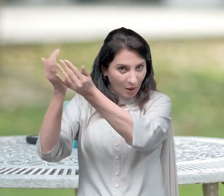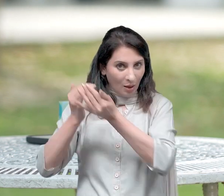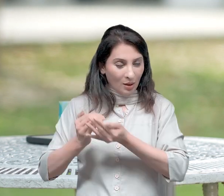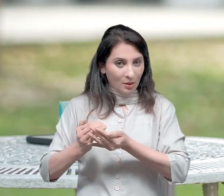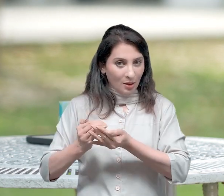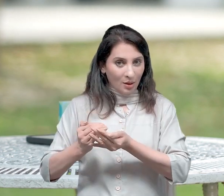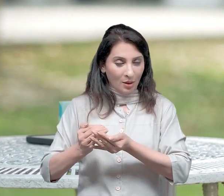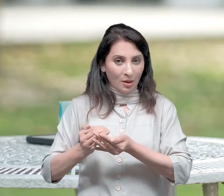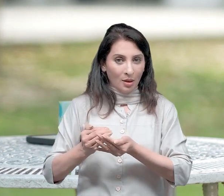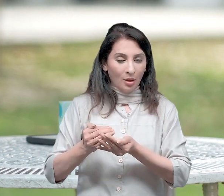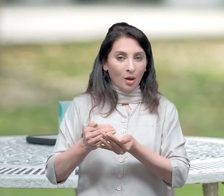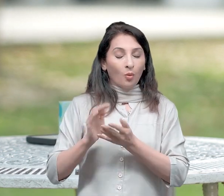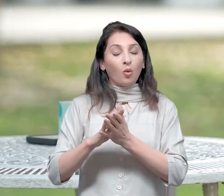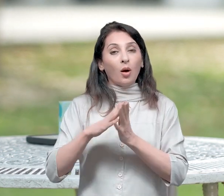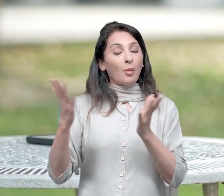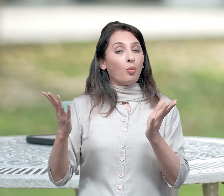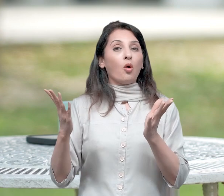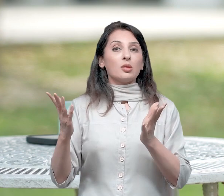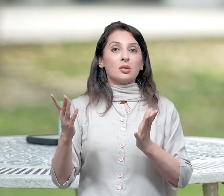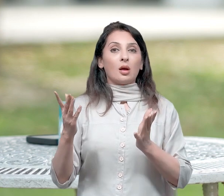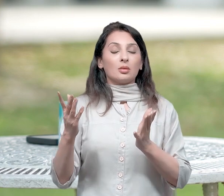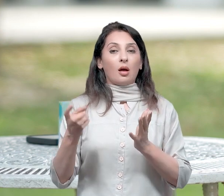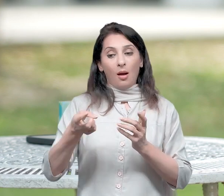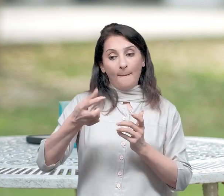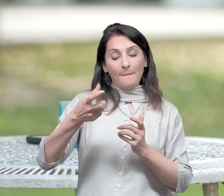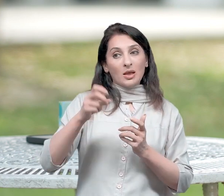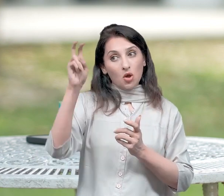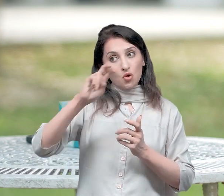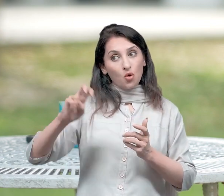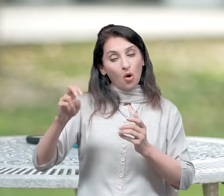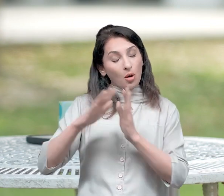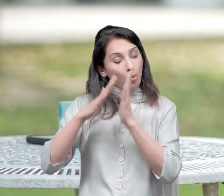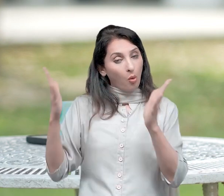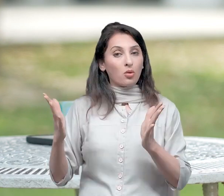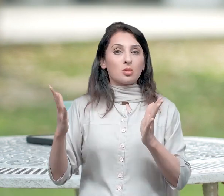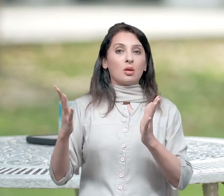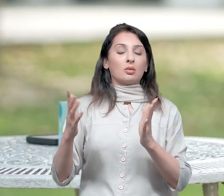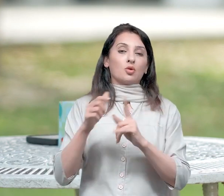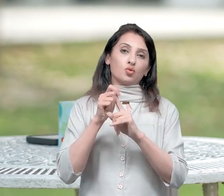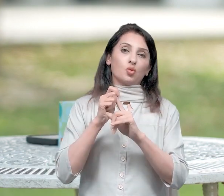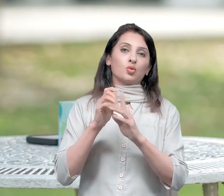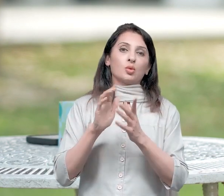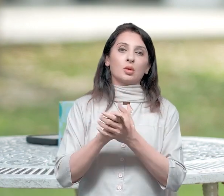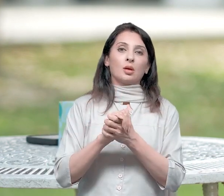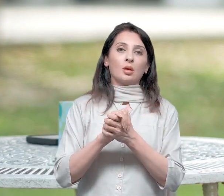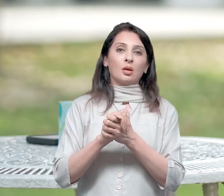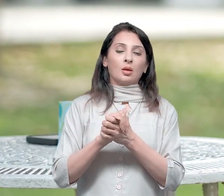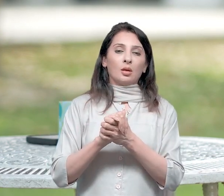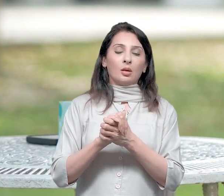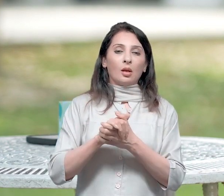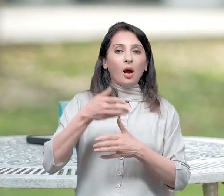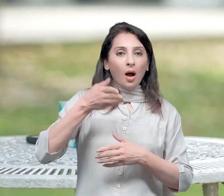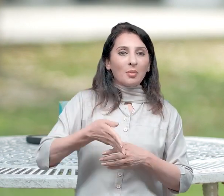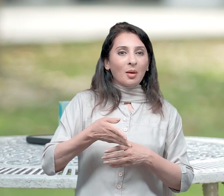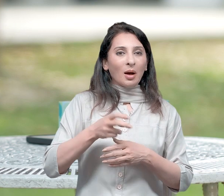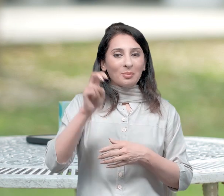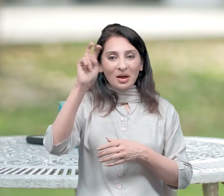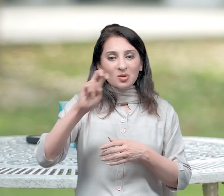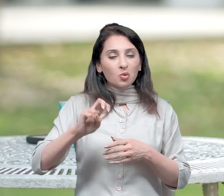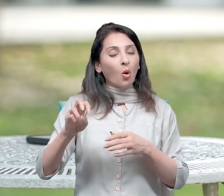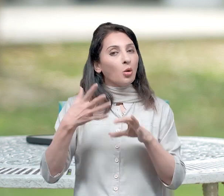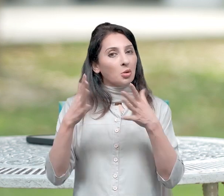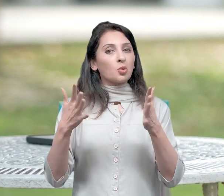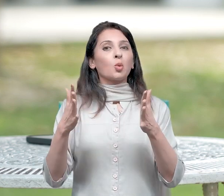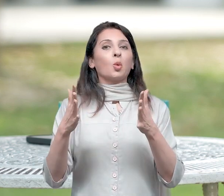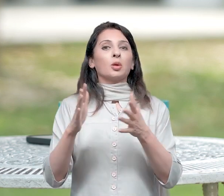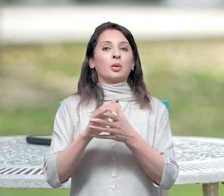تو بہت مہنگا ہو جاتا ہے، اور دوسرا جب ہمارے پاس فورن ایکسچینج نہیں ہوتا، جو آج کل حالات ہمارا ملک فیس کر رہا ہے کہ ایل سیز نہیں کھل